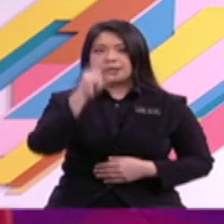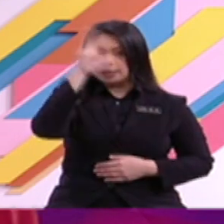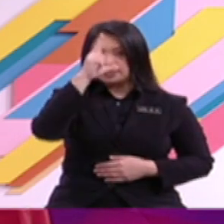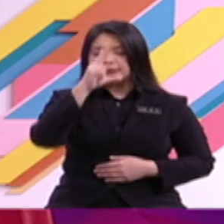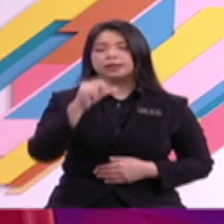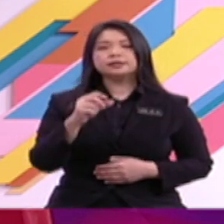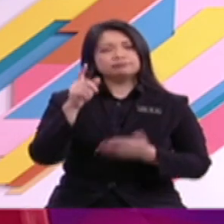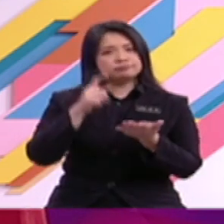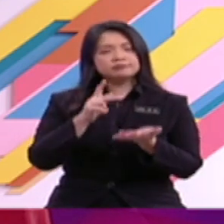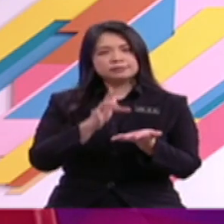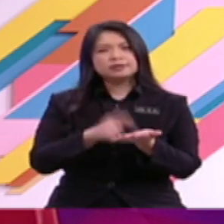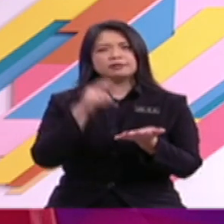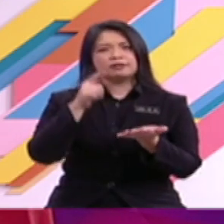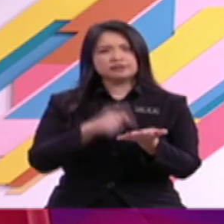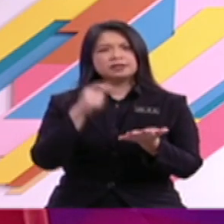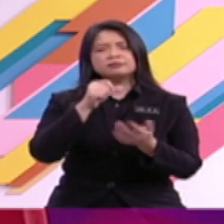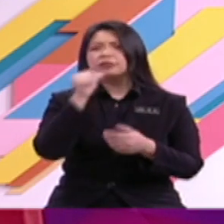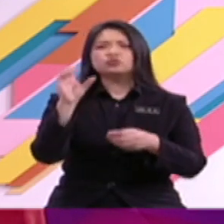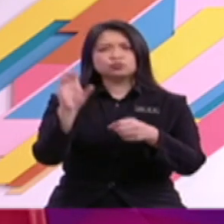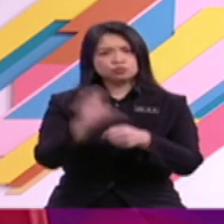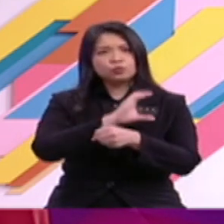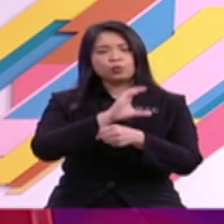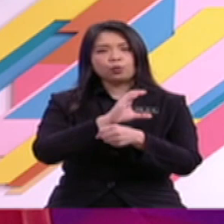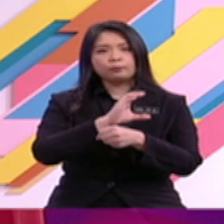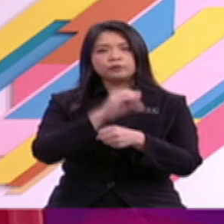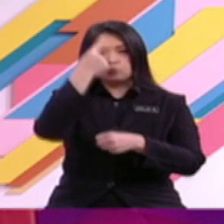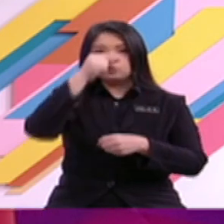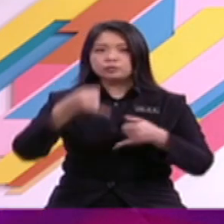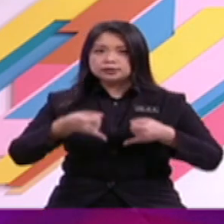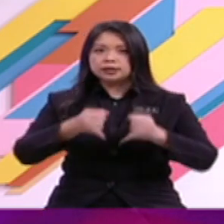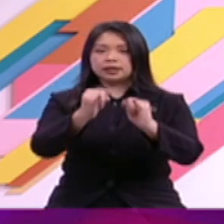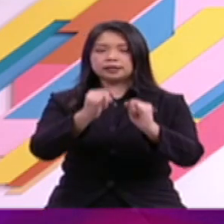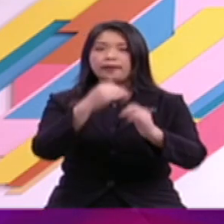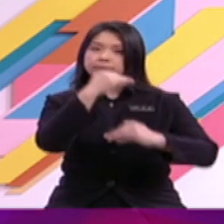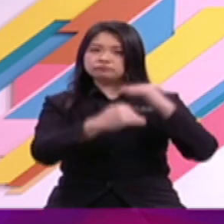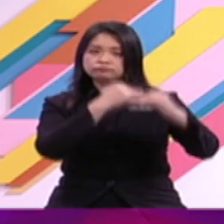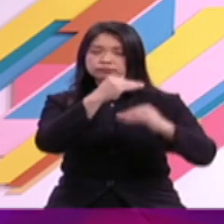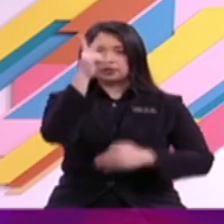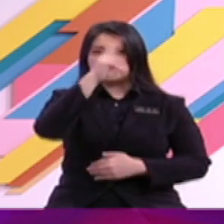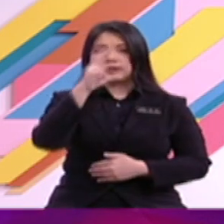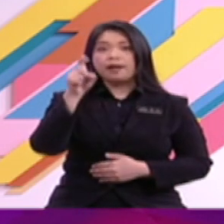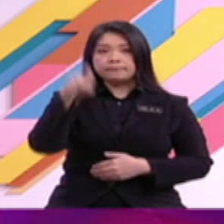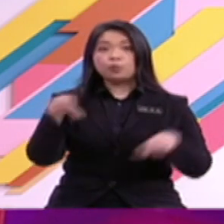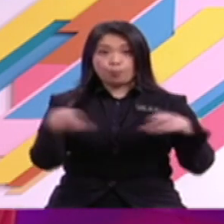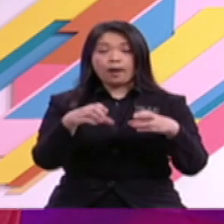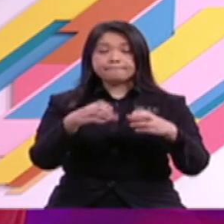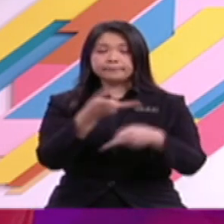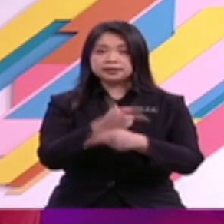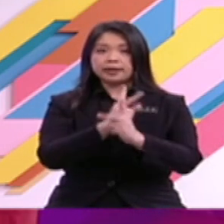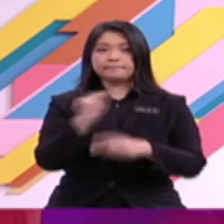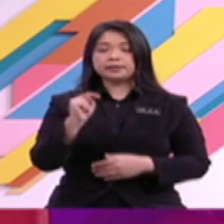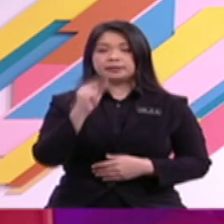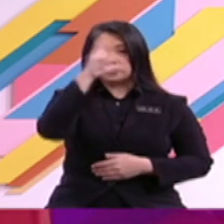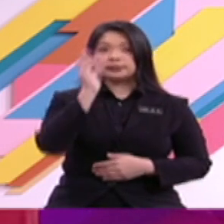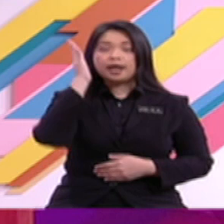kerajaan tak cukup eh peruntukkan untuk menjalankan pembangunan bekerjaan penyebab pinjaman tapi kerajaan akan